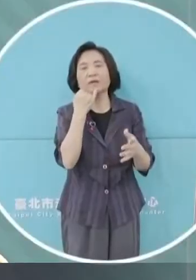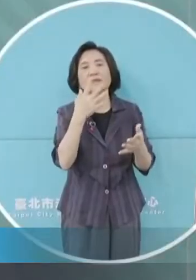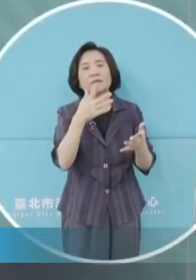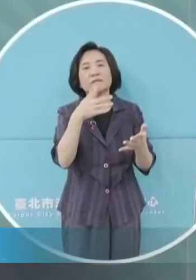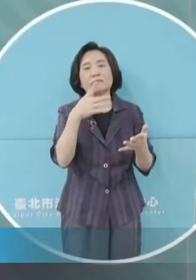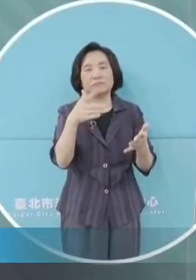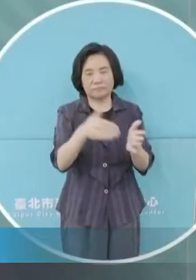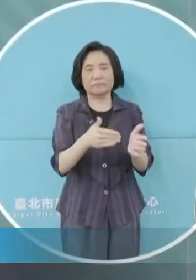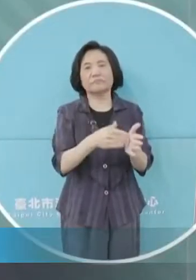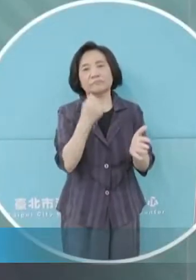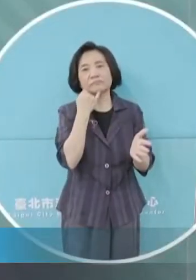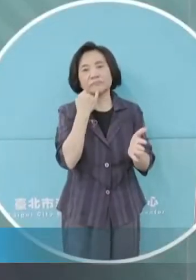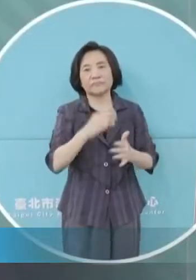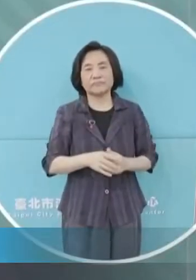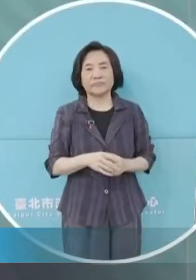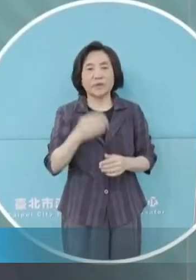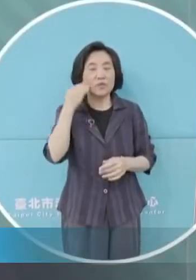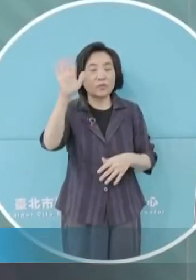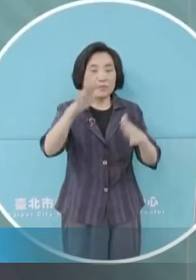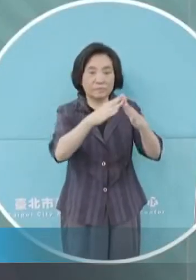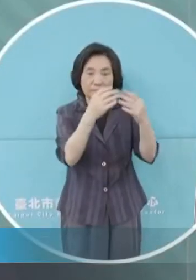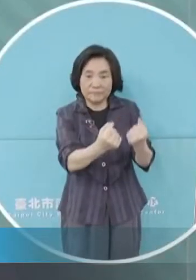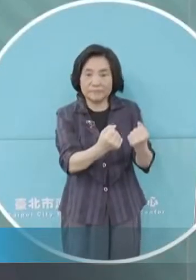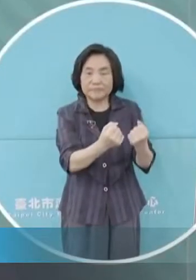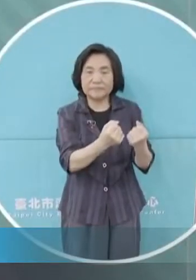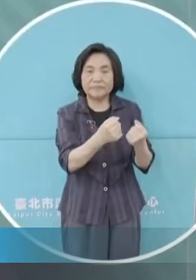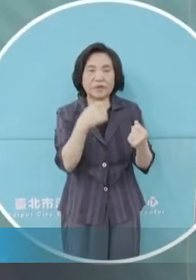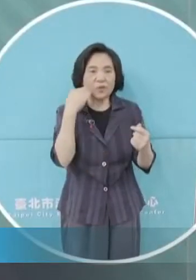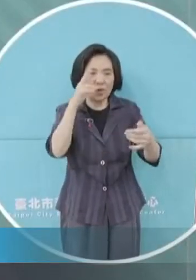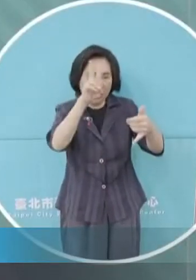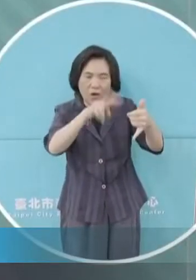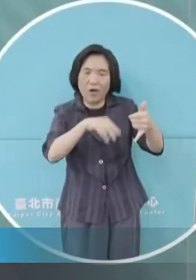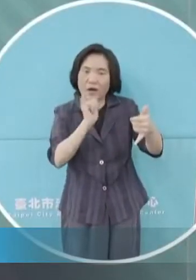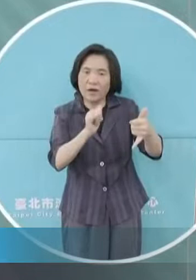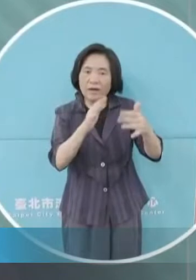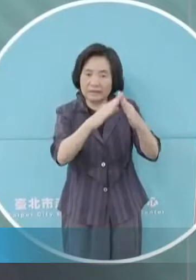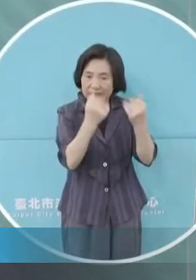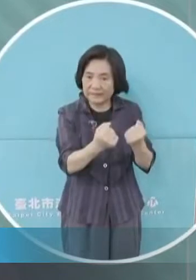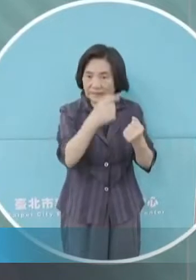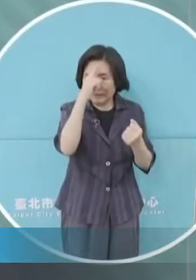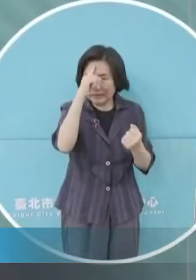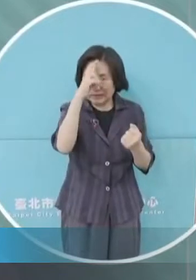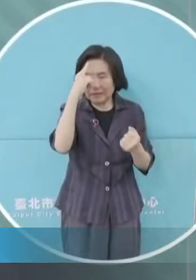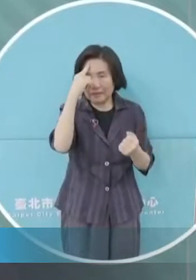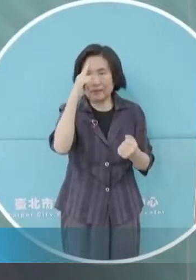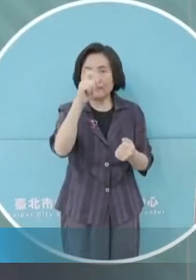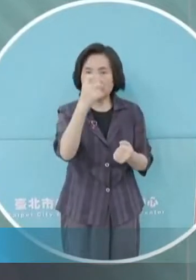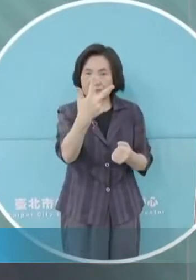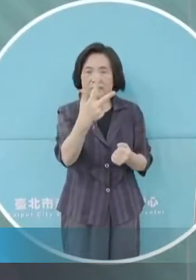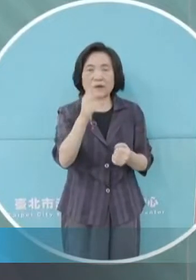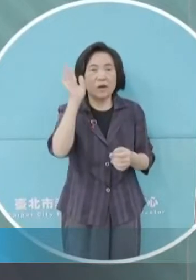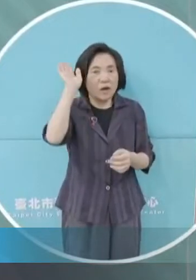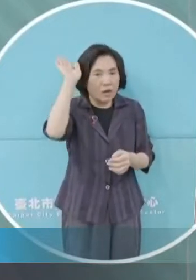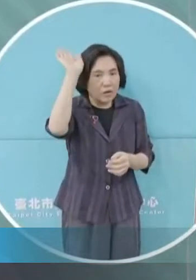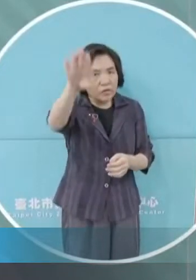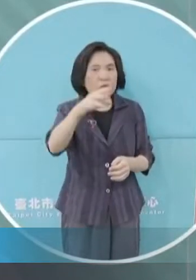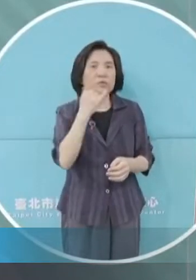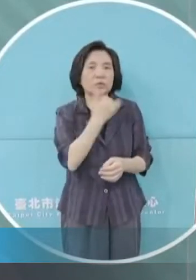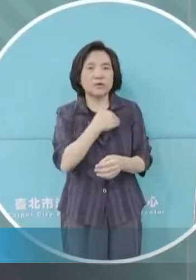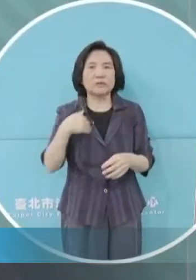可能确诊者在家或快筛阳性的无症状的。确诊者在家的状况会变成常态，